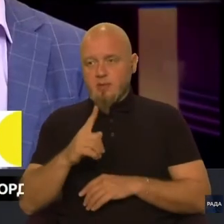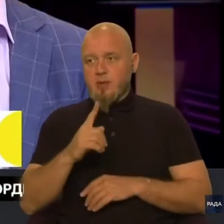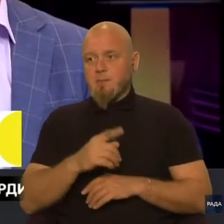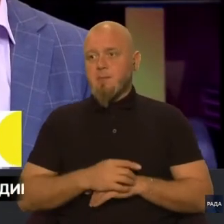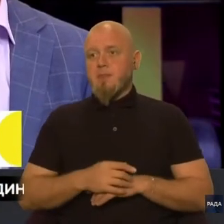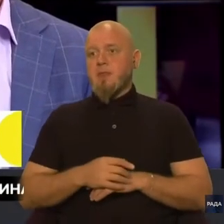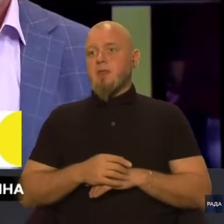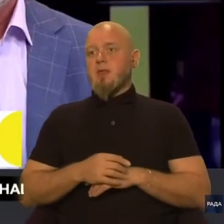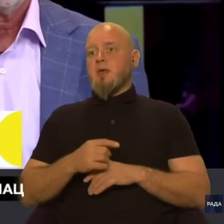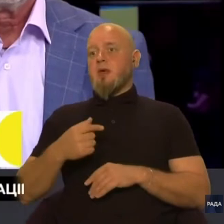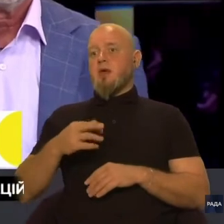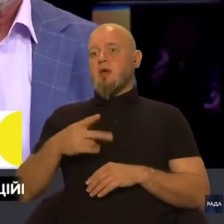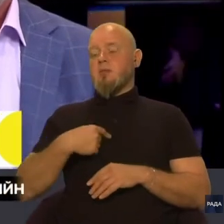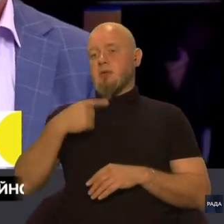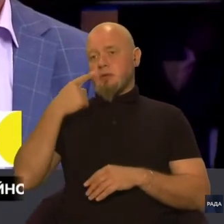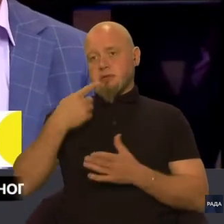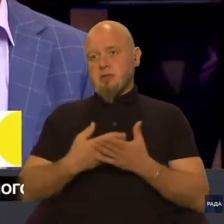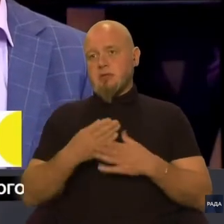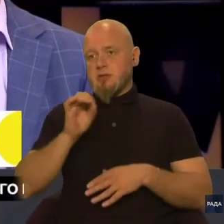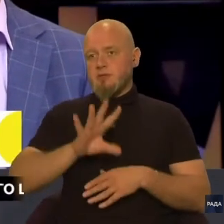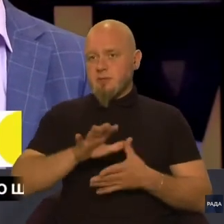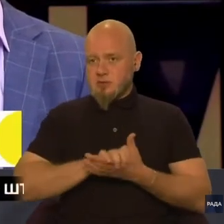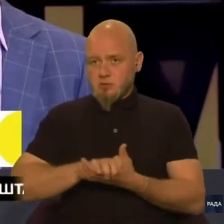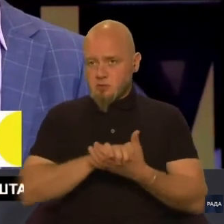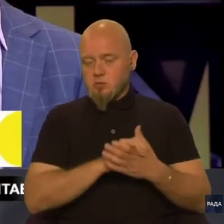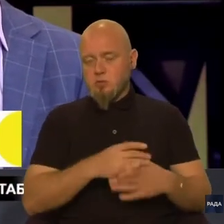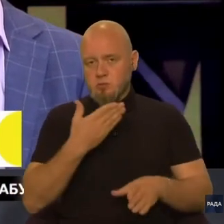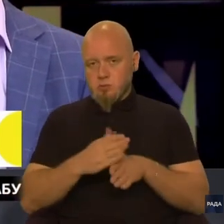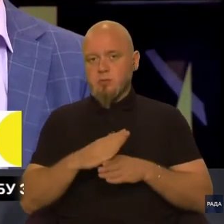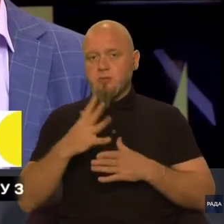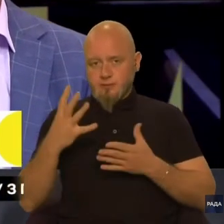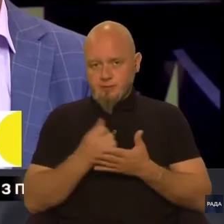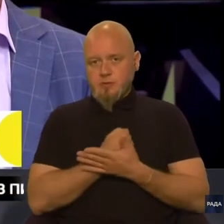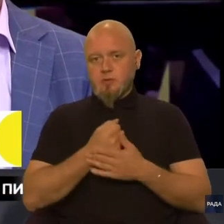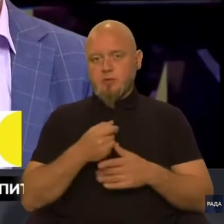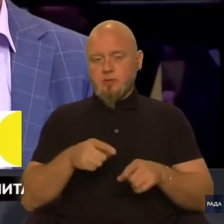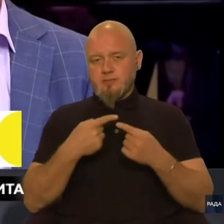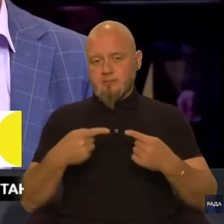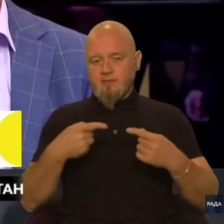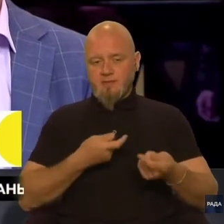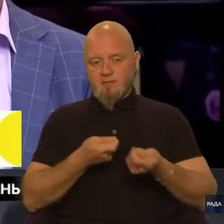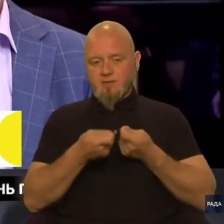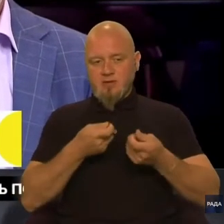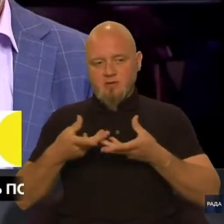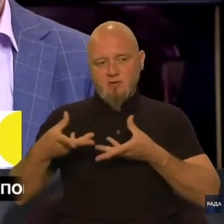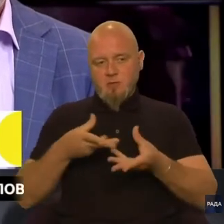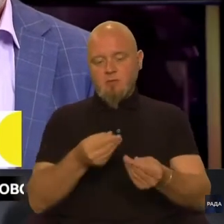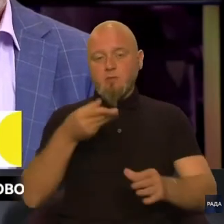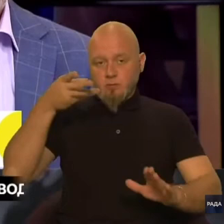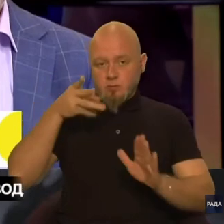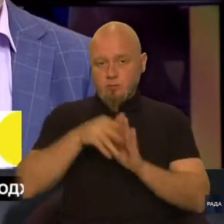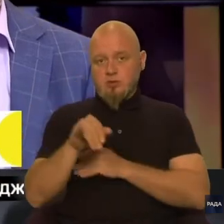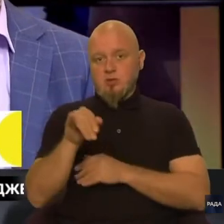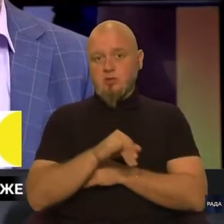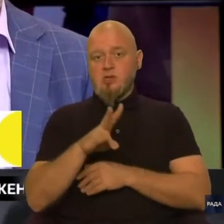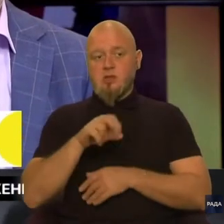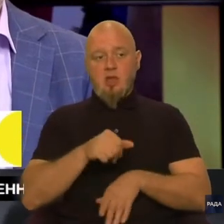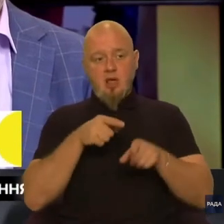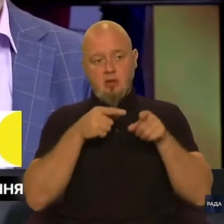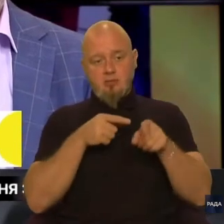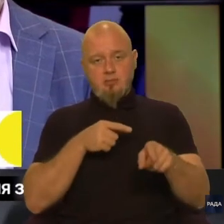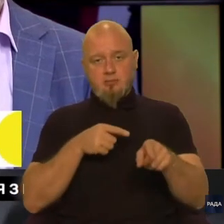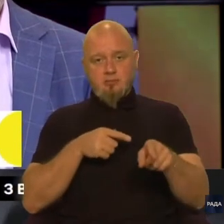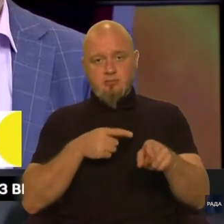як Мені здається Європейський союз поступово знаходить певні важелі впливи в тому числі і на